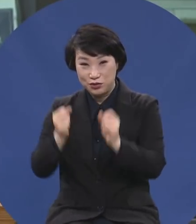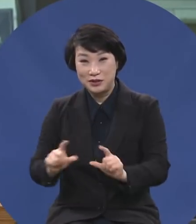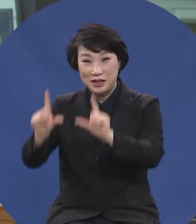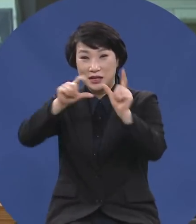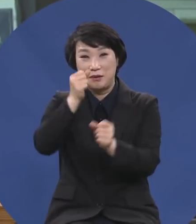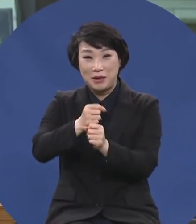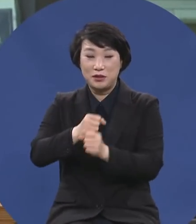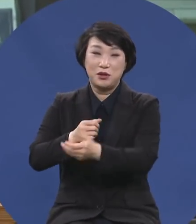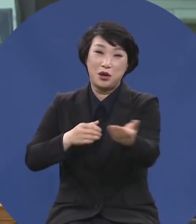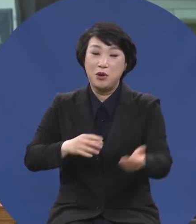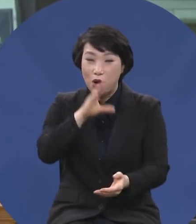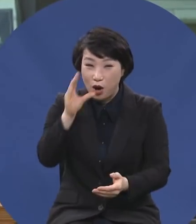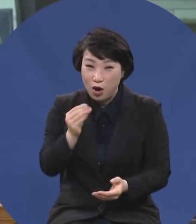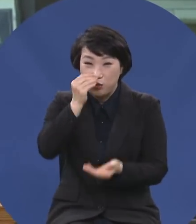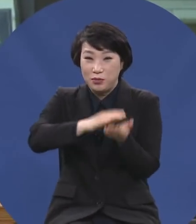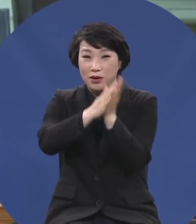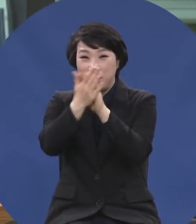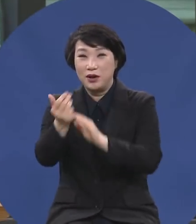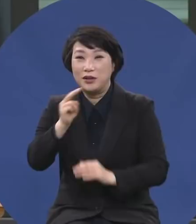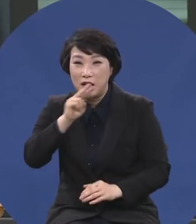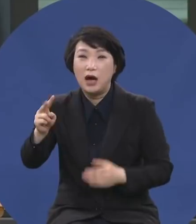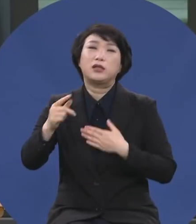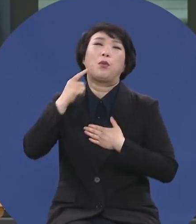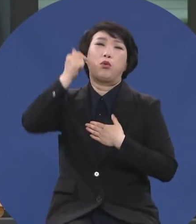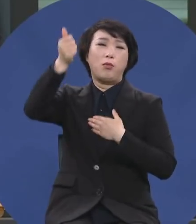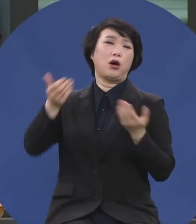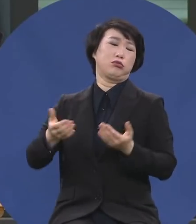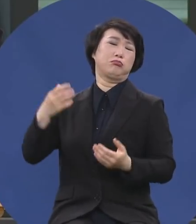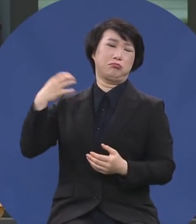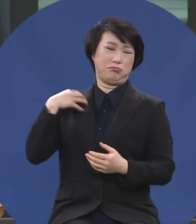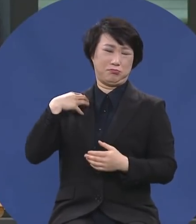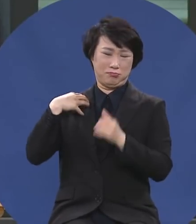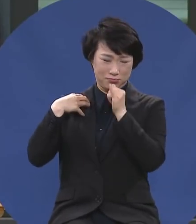만들어 내놔야 목회의 사명이라 이 말입니다.